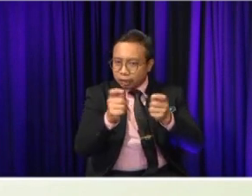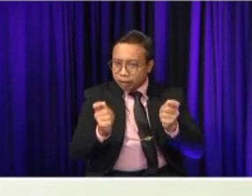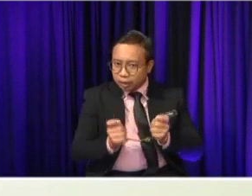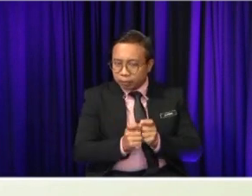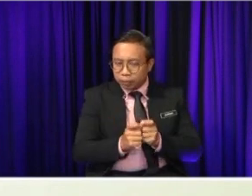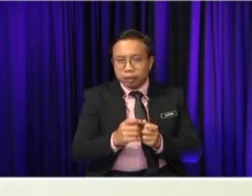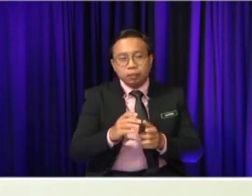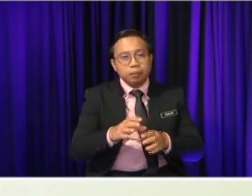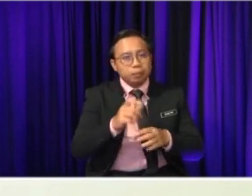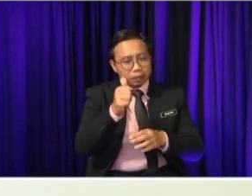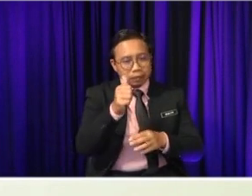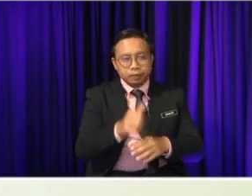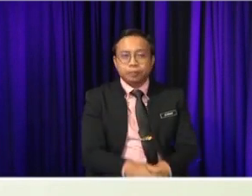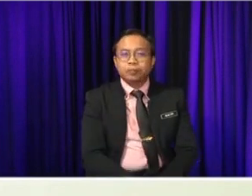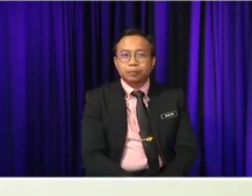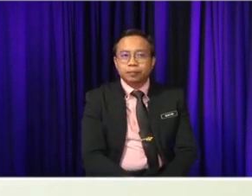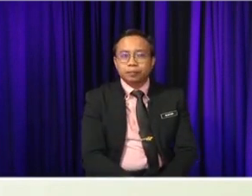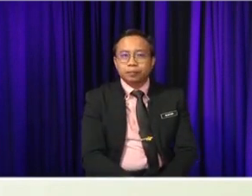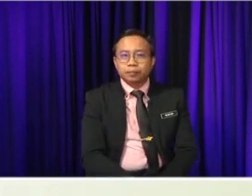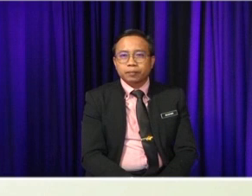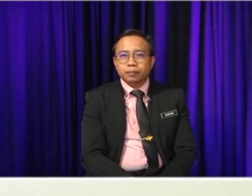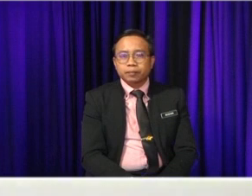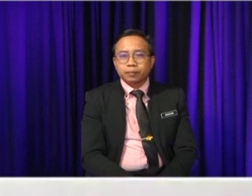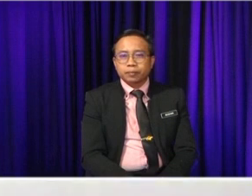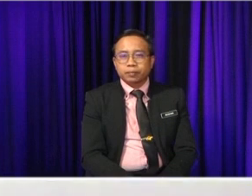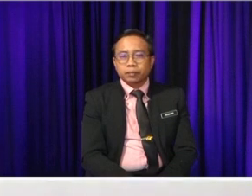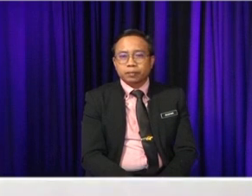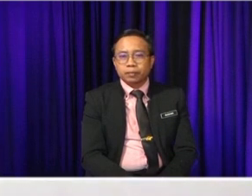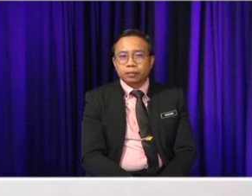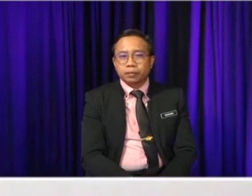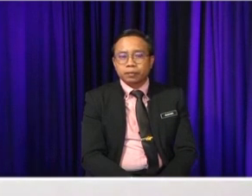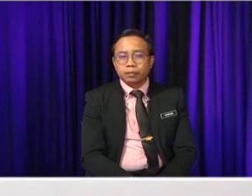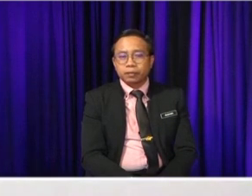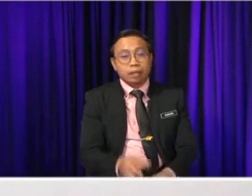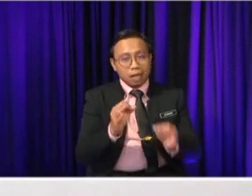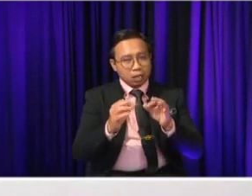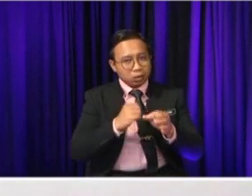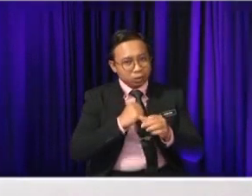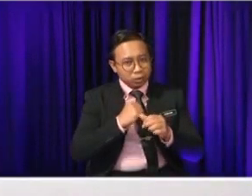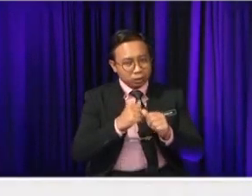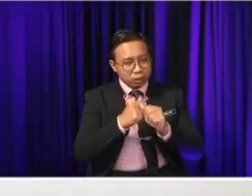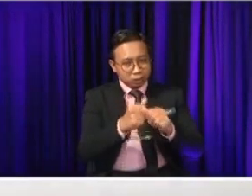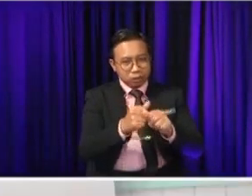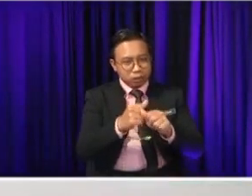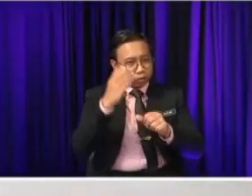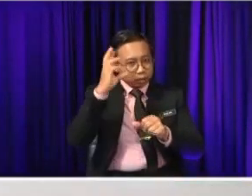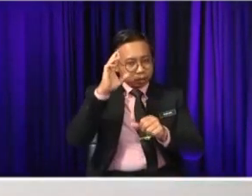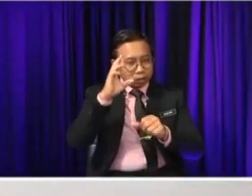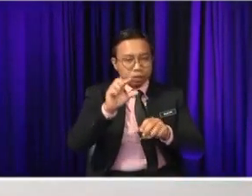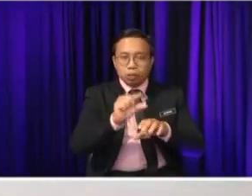menarik nah ini keba juga nih Kalau ikut Kris risalah dalam bentuk berlipat